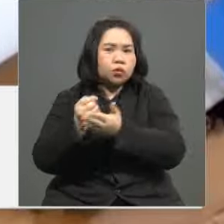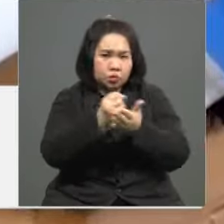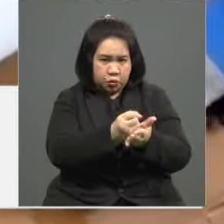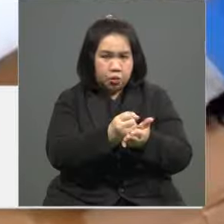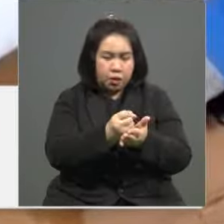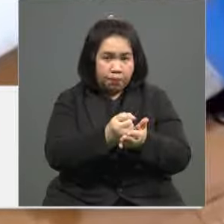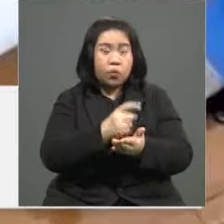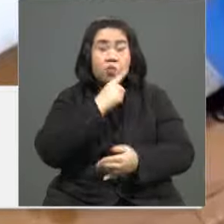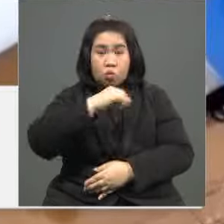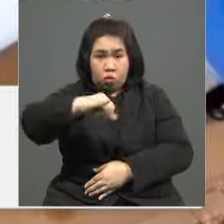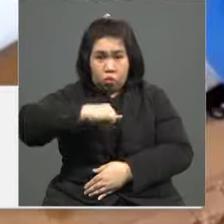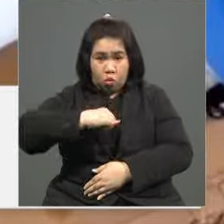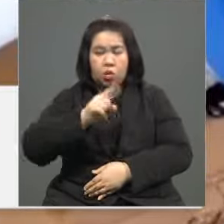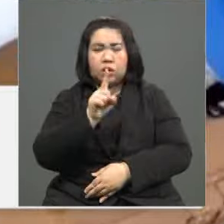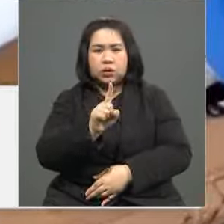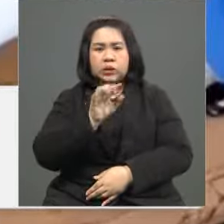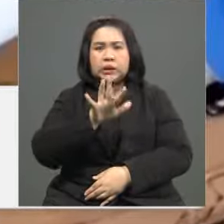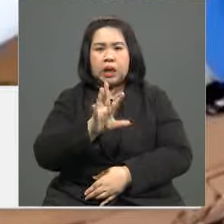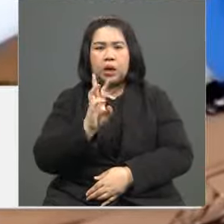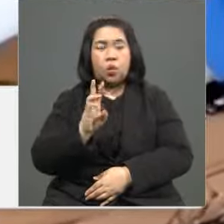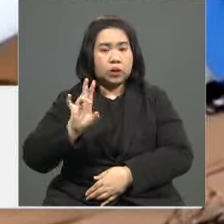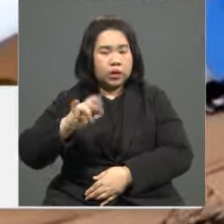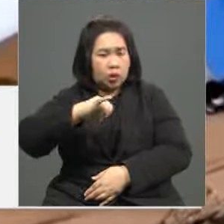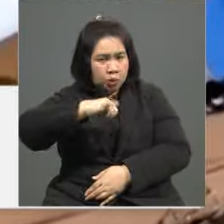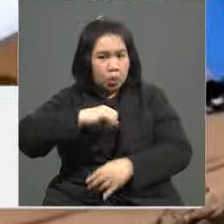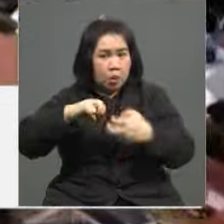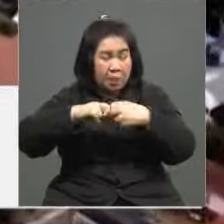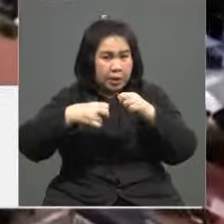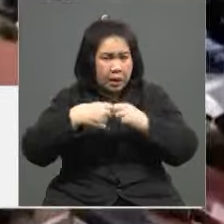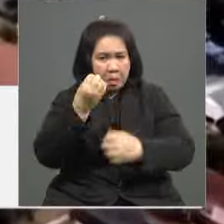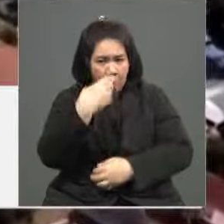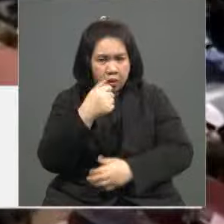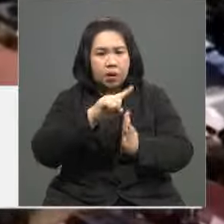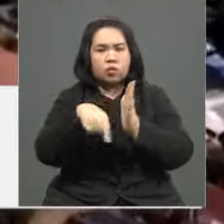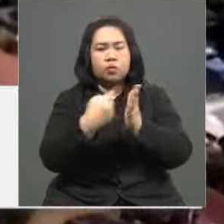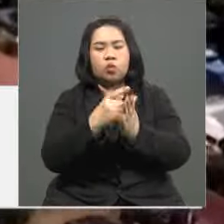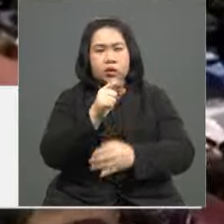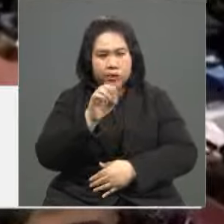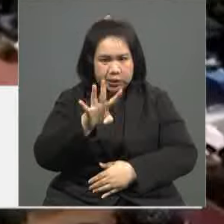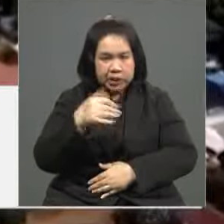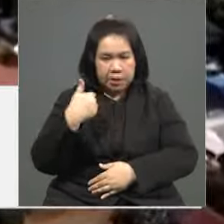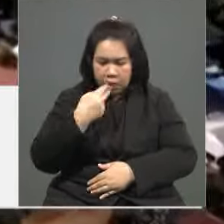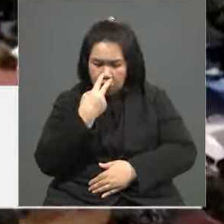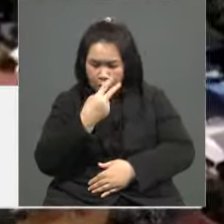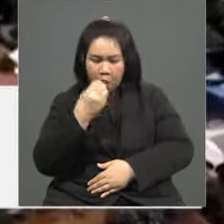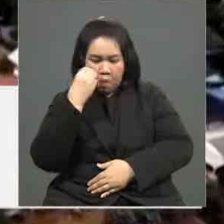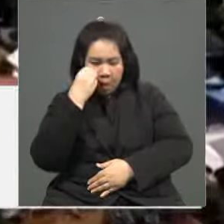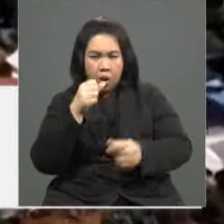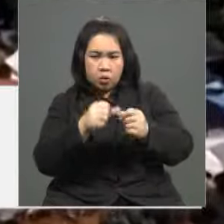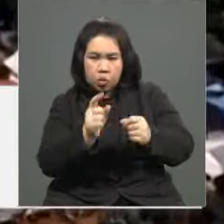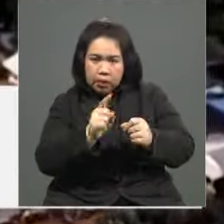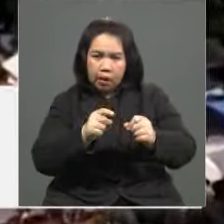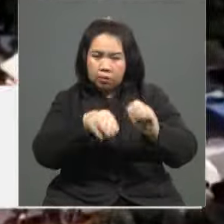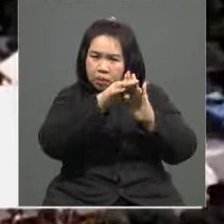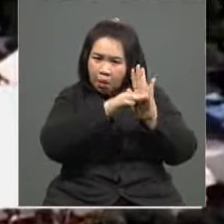จากโทรเข้ามาที่สายด่วนหมายเลข 1567แจ้งขอความช่วยเหลือตลอด 24ชั่วโมงก็จะมีการจัดส่งทำการคัดกรองที่ศูนย์มีการจัด